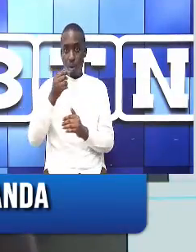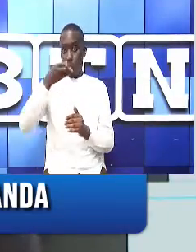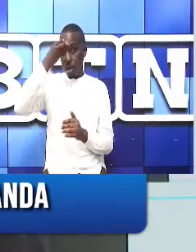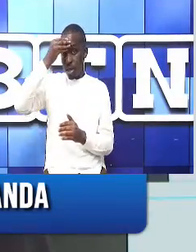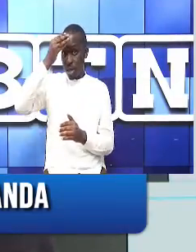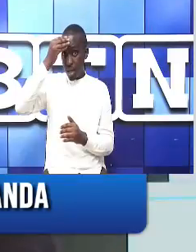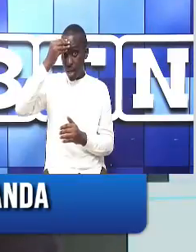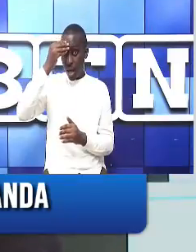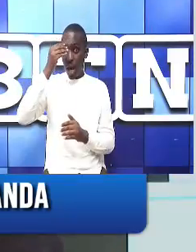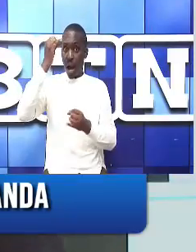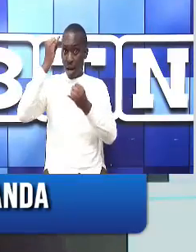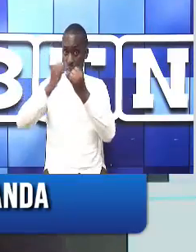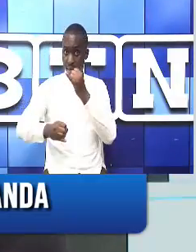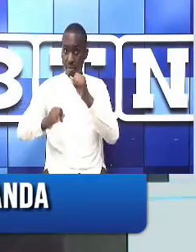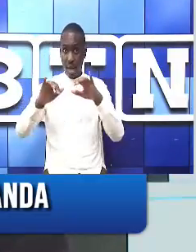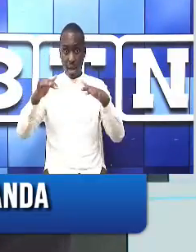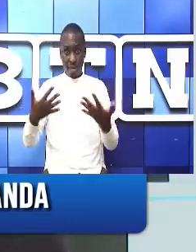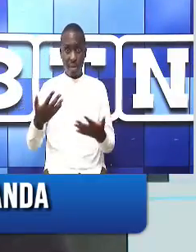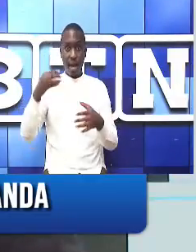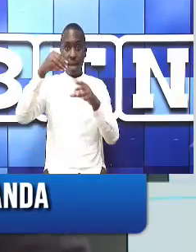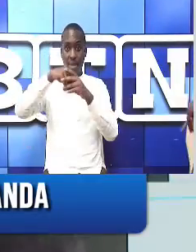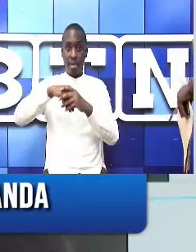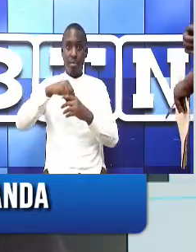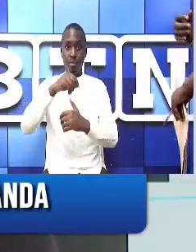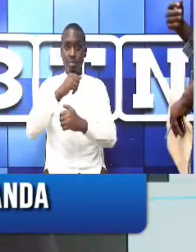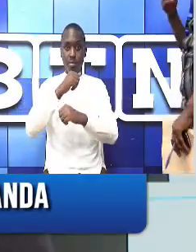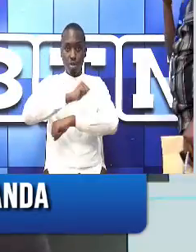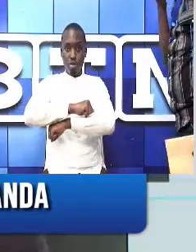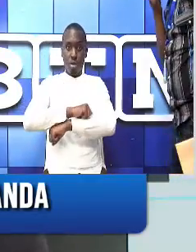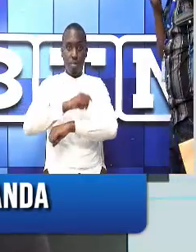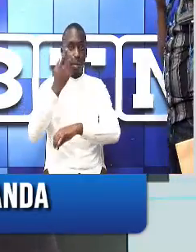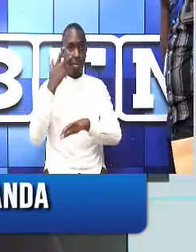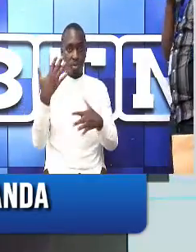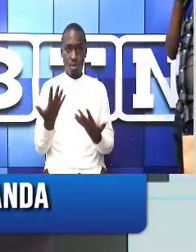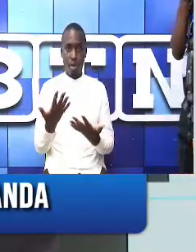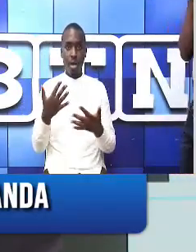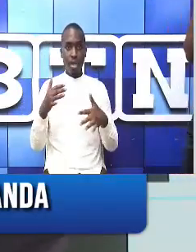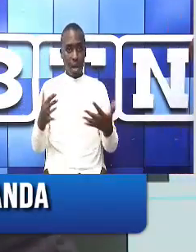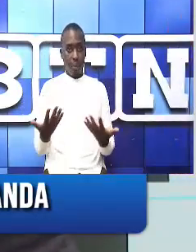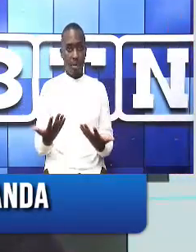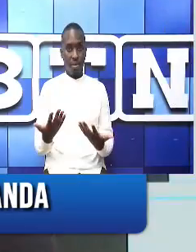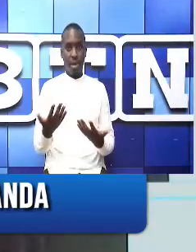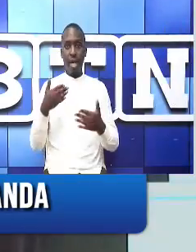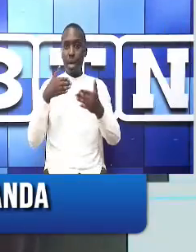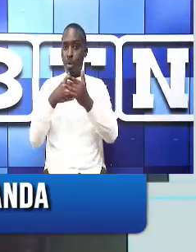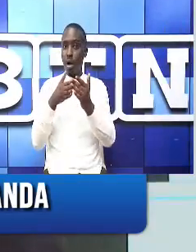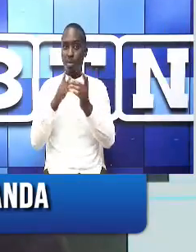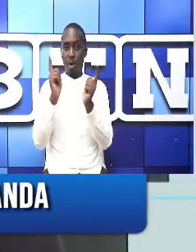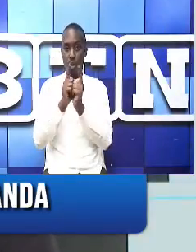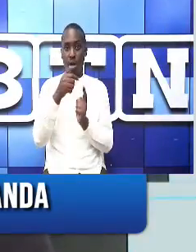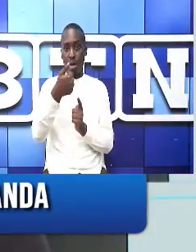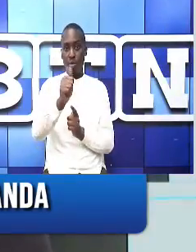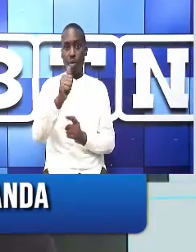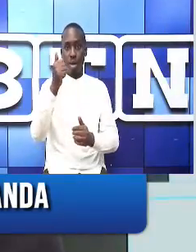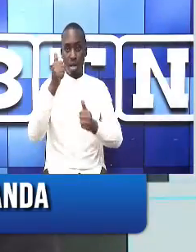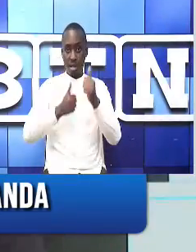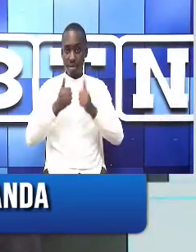yige arangize ese akiri mu ishuri ho byabaga byifashe bite cyangwa se imbogamizi yahuraga nazo